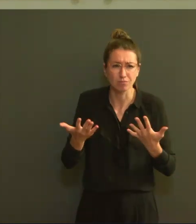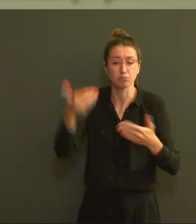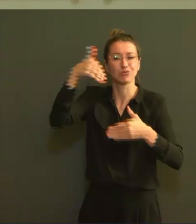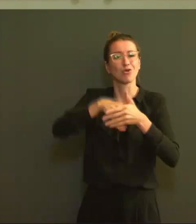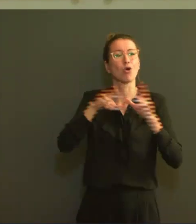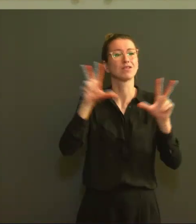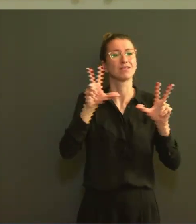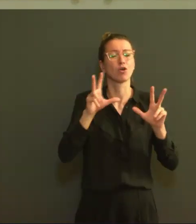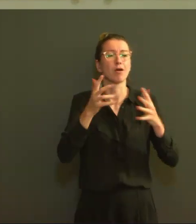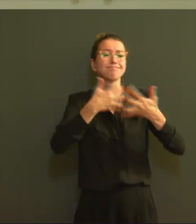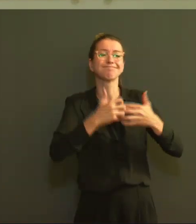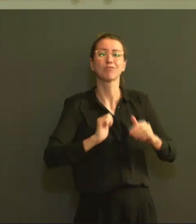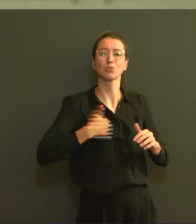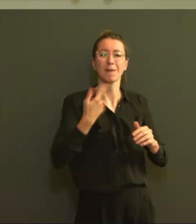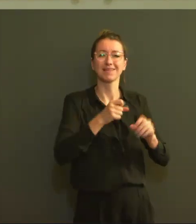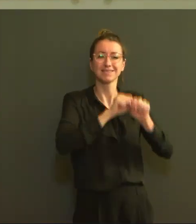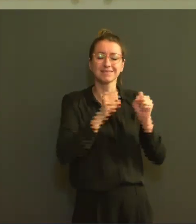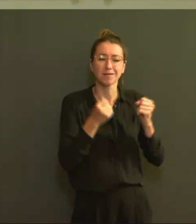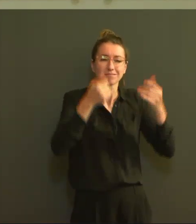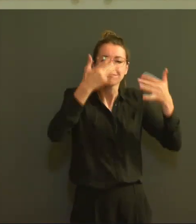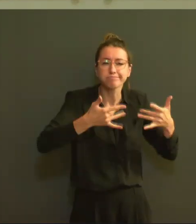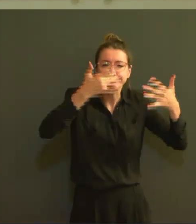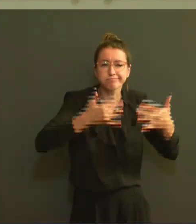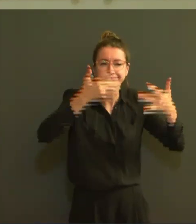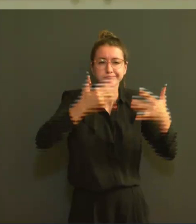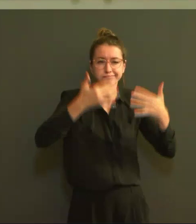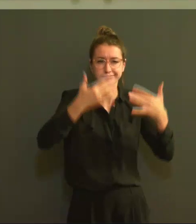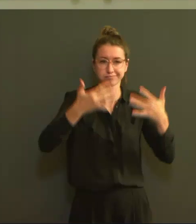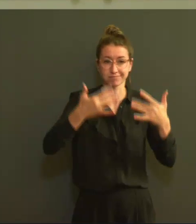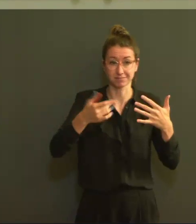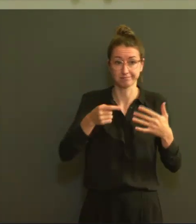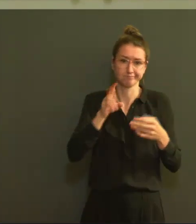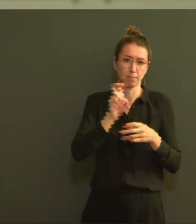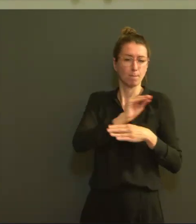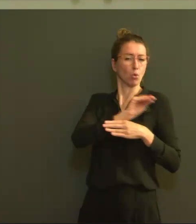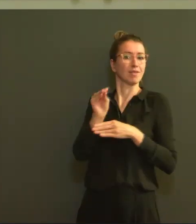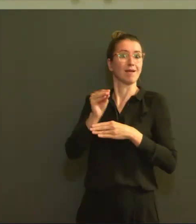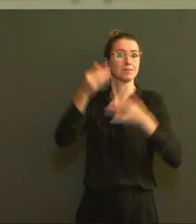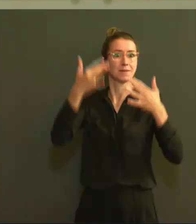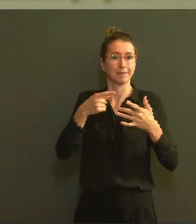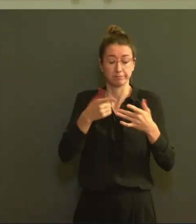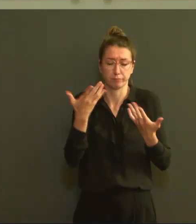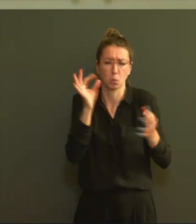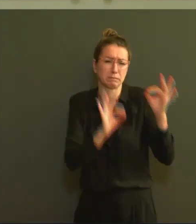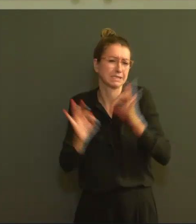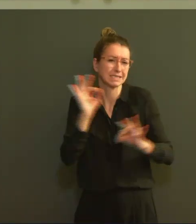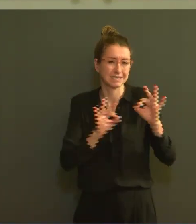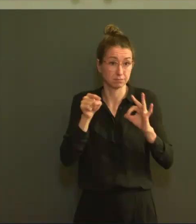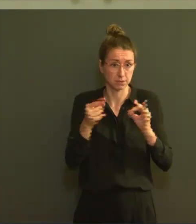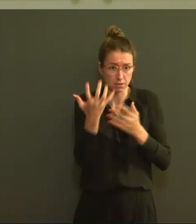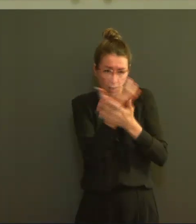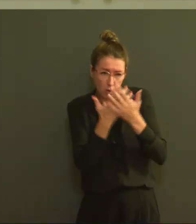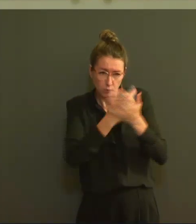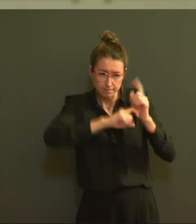simplifiée et qui a été estimé grâce à des modèles mathématiques complexes. Il est d'ailleurs toujours donné avec